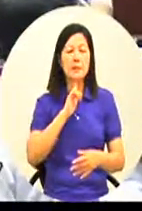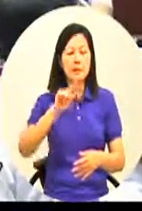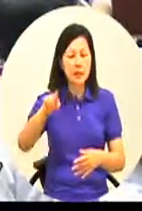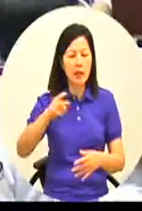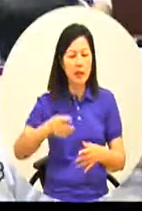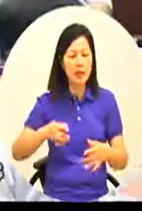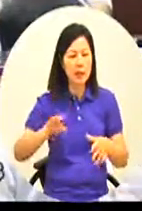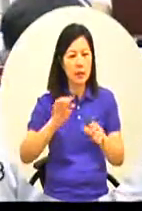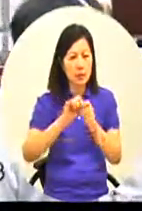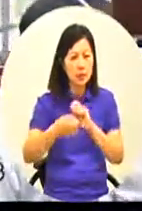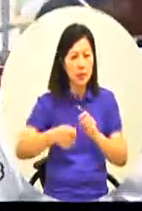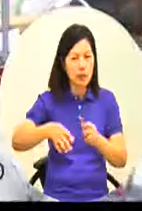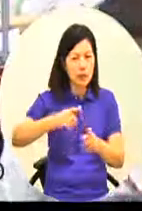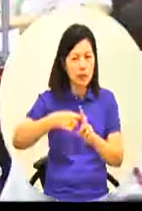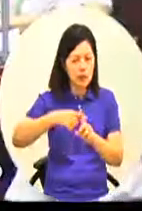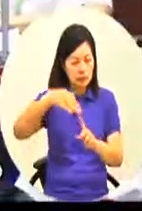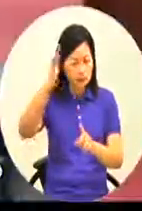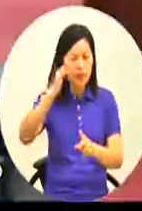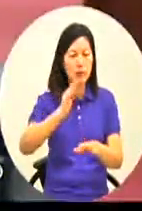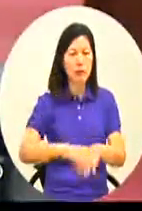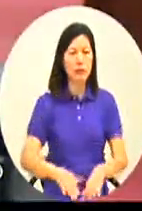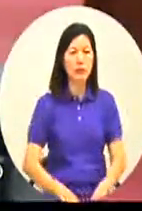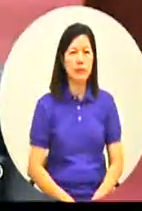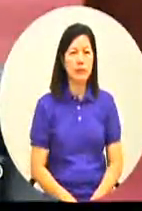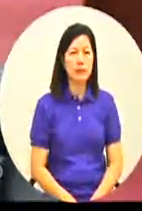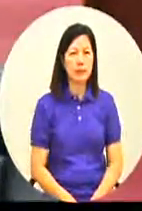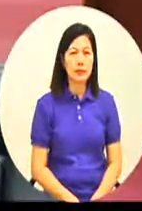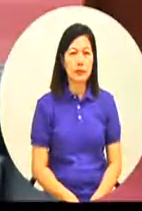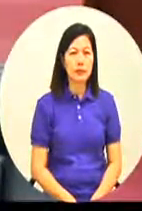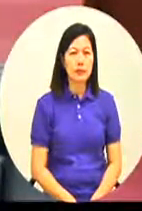较高一点，哈，原因嘿好。